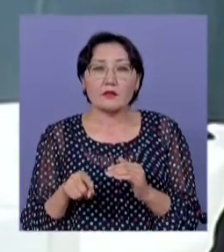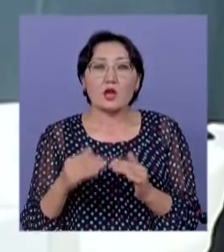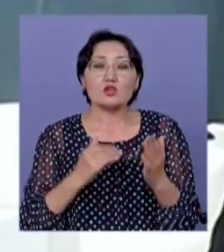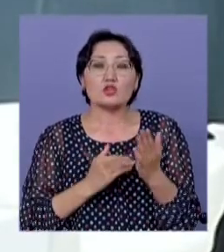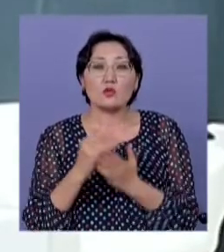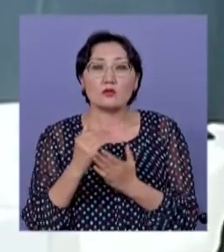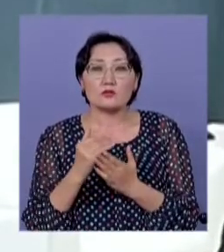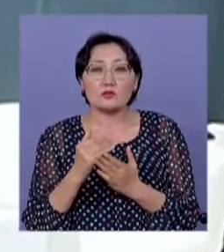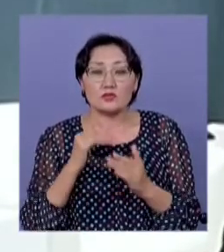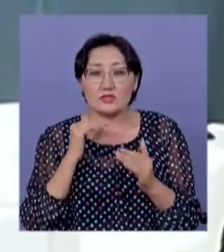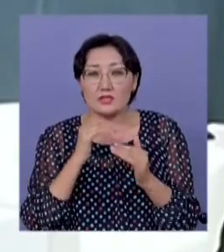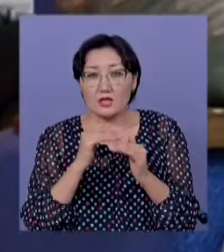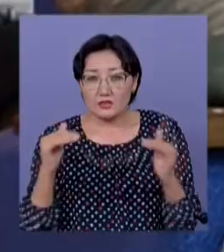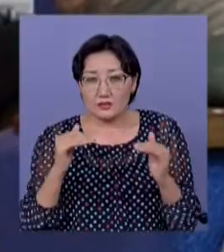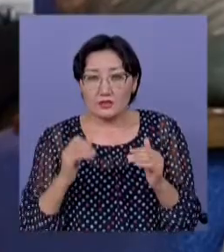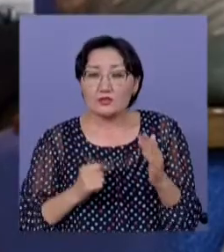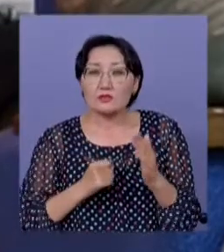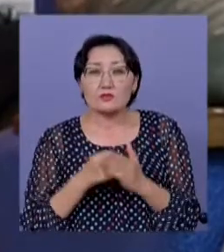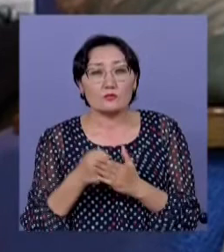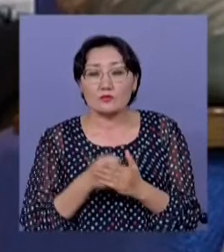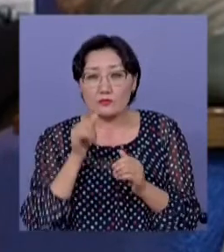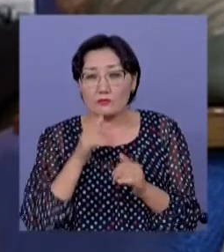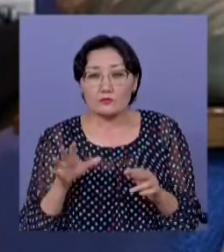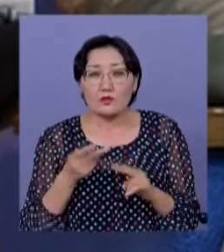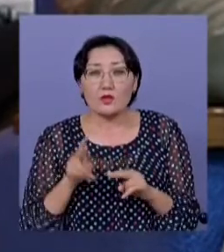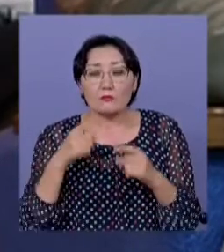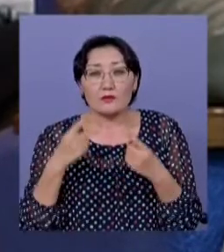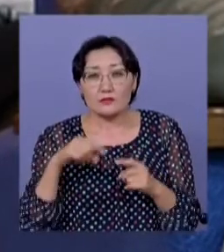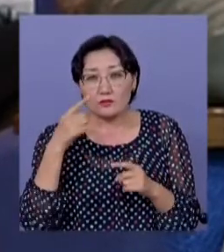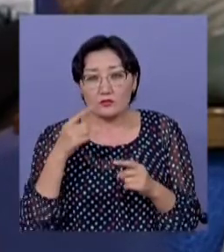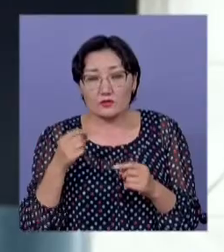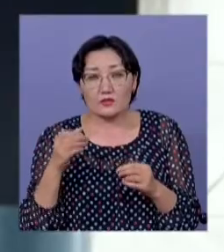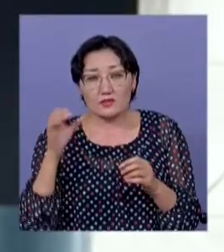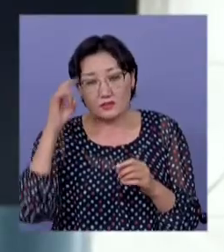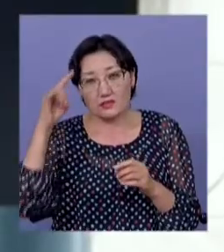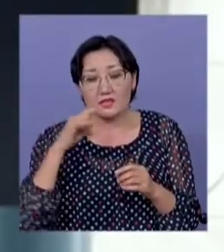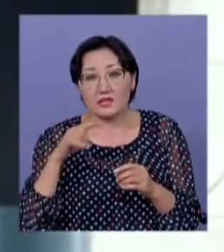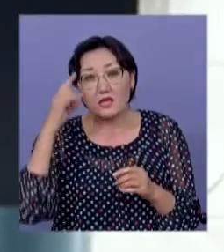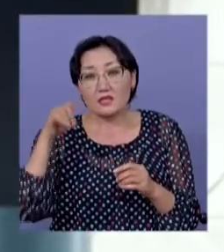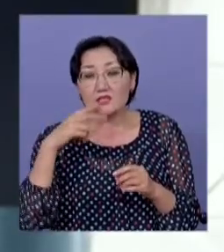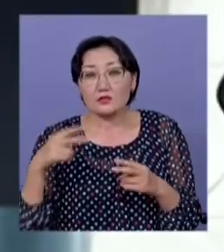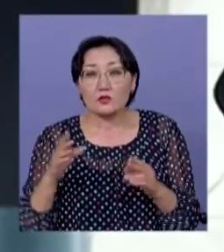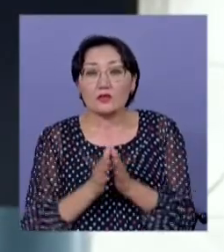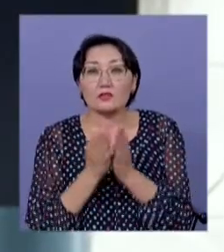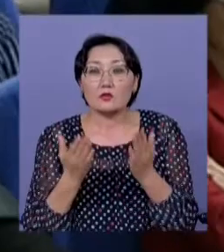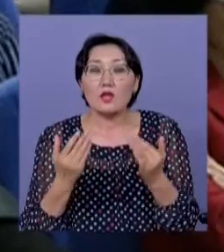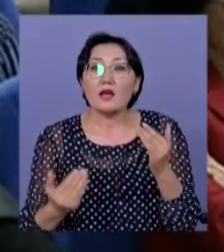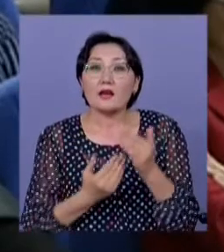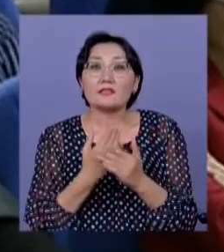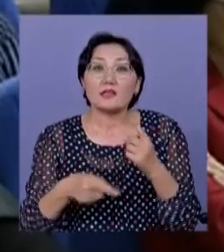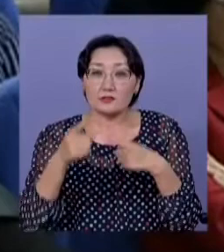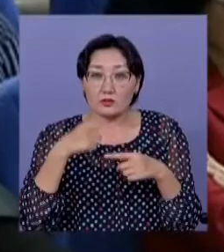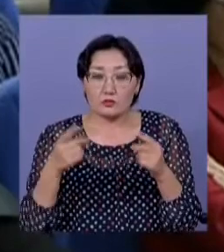жоғары деңгейге жеткізу мүмкін емес. Конференцияда басқа тілде жүретін мектептердегі қазақ тілі мен әдебиетін пән ретінде қайта қайтару сөз